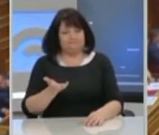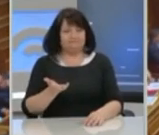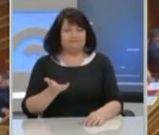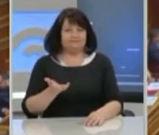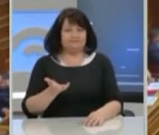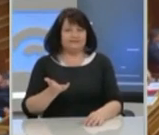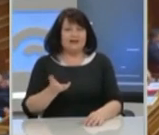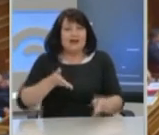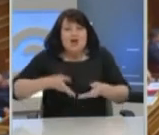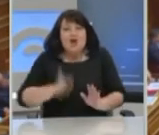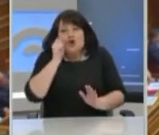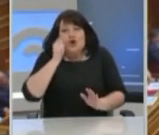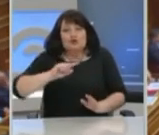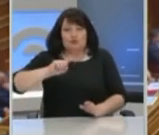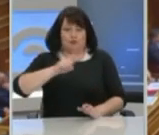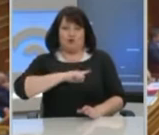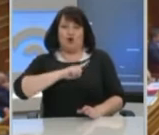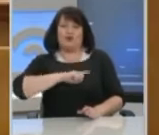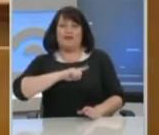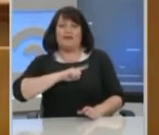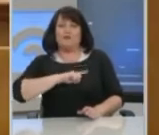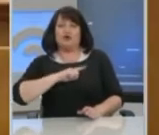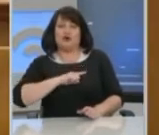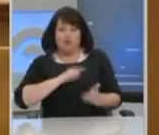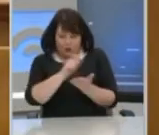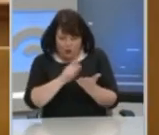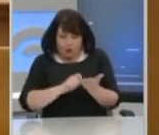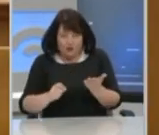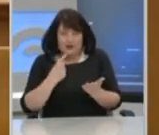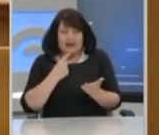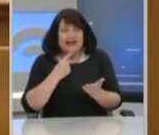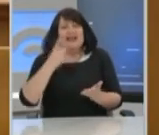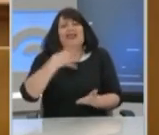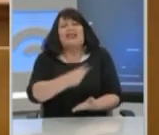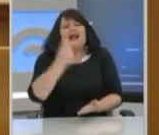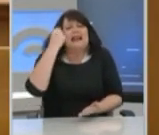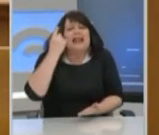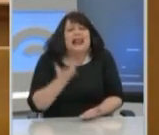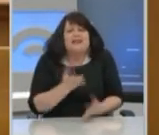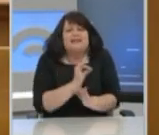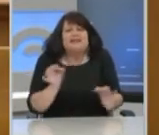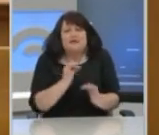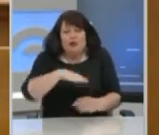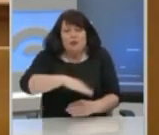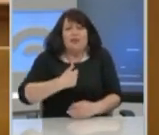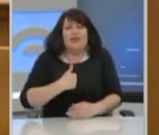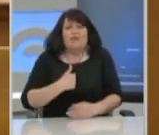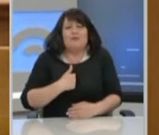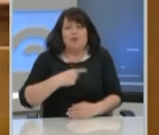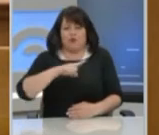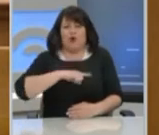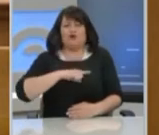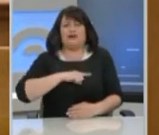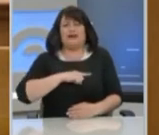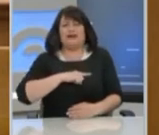και στον γιο μου που πηγαίνει πρώτη δημοτικού, παρακαλώ, να του βάλω αυτή την άσκηση, είμαι βέβαιος θα την καταλάβει. Και θα την καταλάβει ο καθένας ο οποίος μας